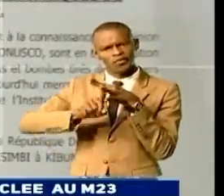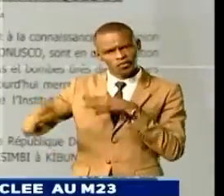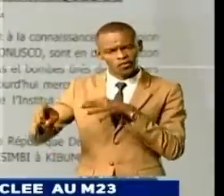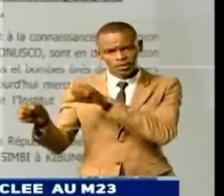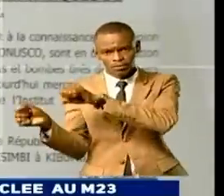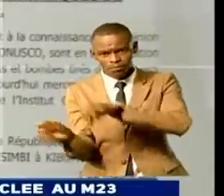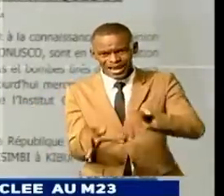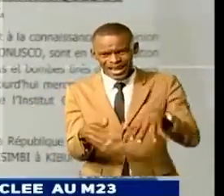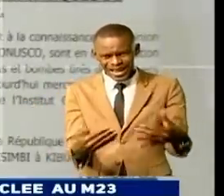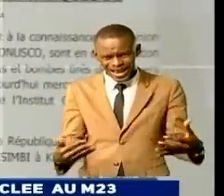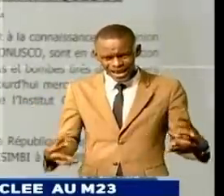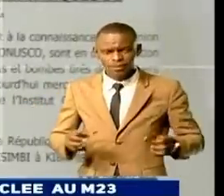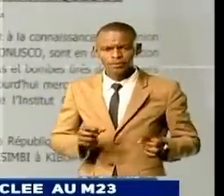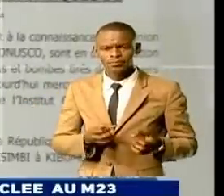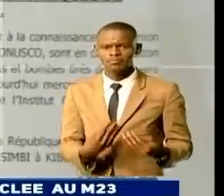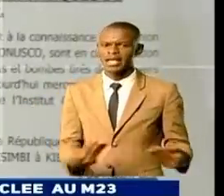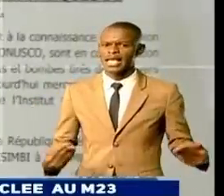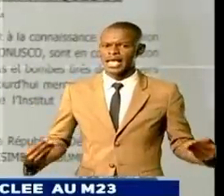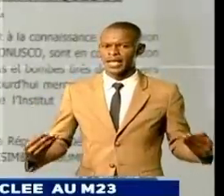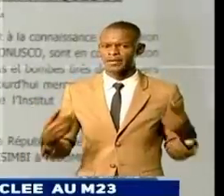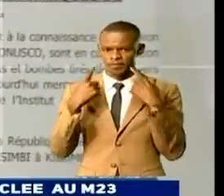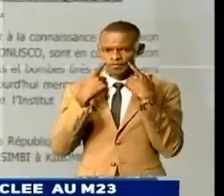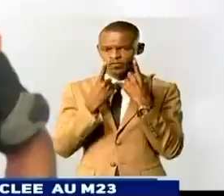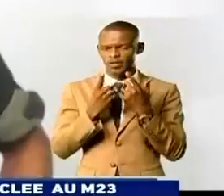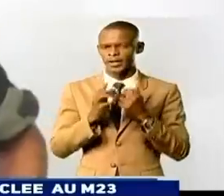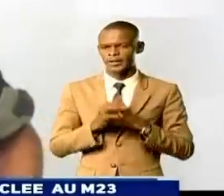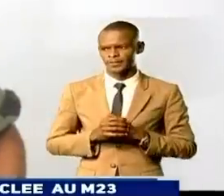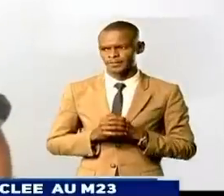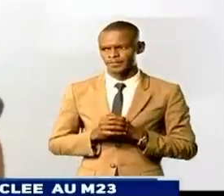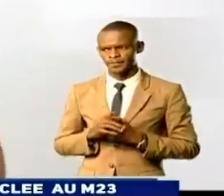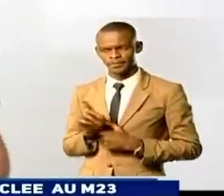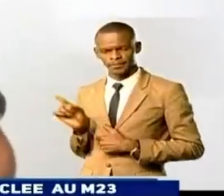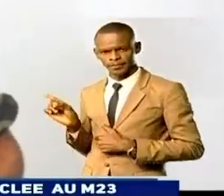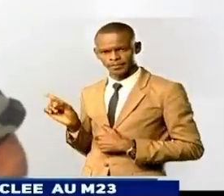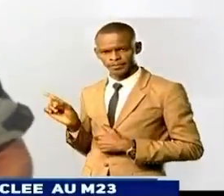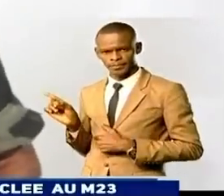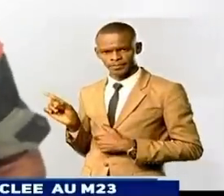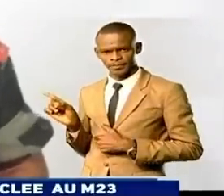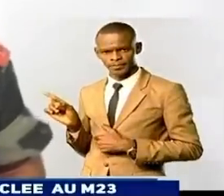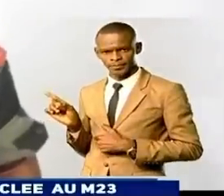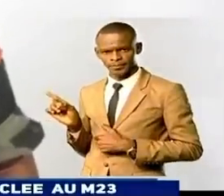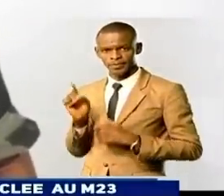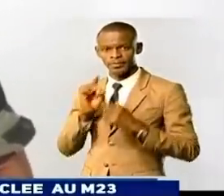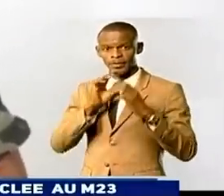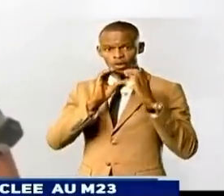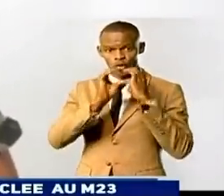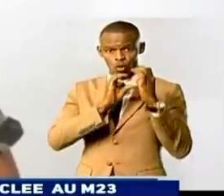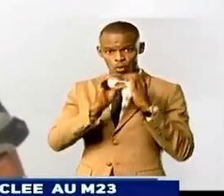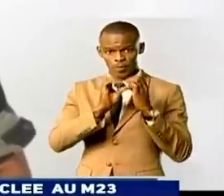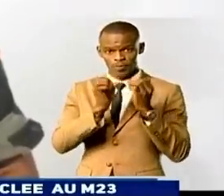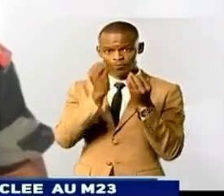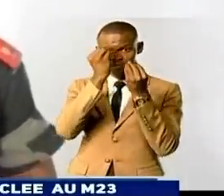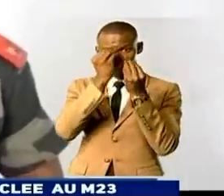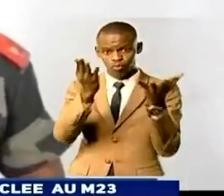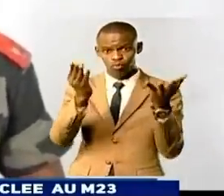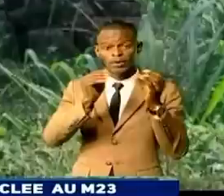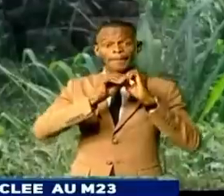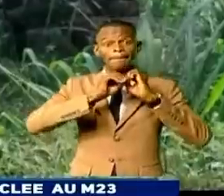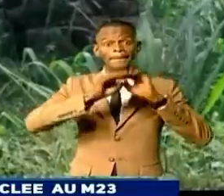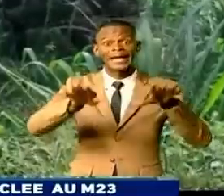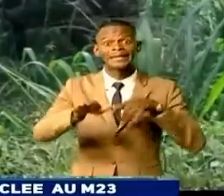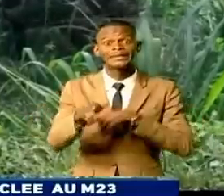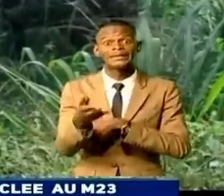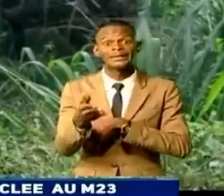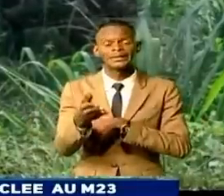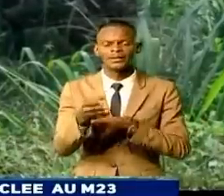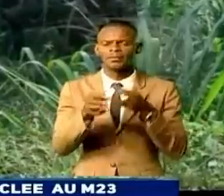Dans un communiqué publié ce mercredi 25 mai, le porte-parole du gouverneur militaire, Sylvain Ekenge, confirme que plus de 20 obus